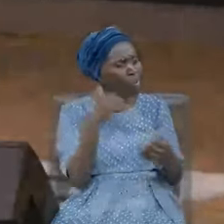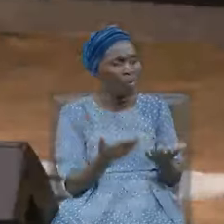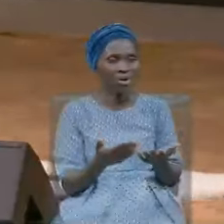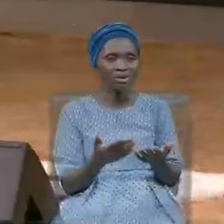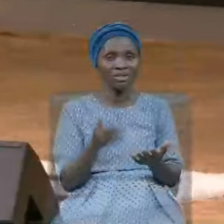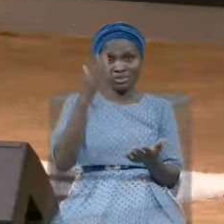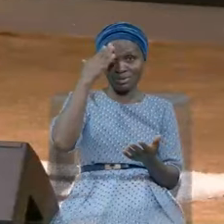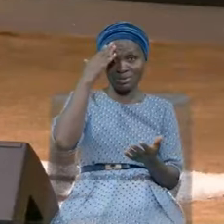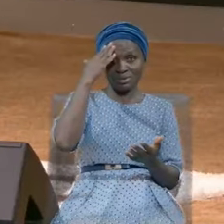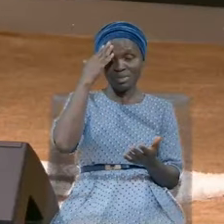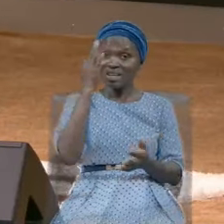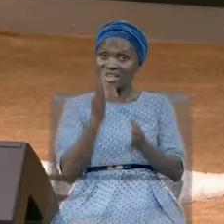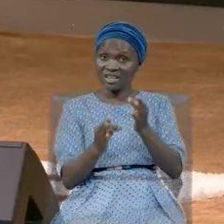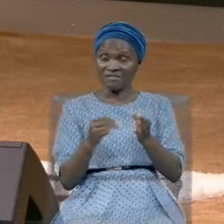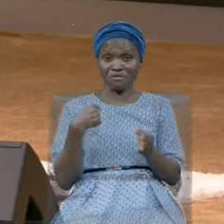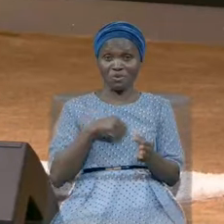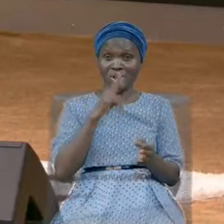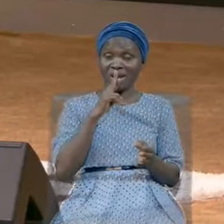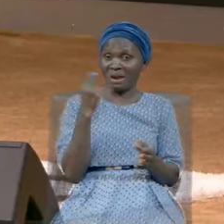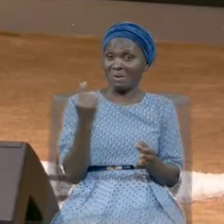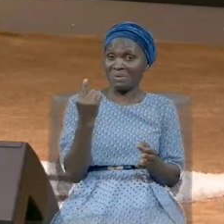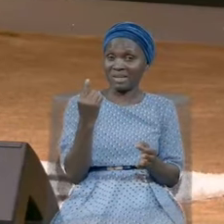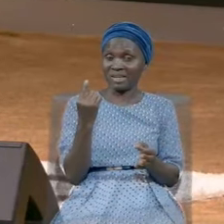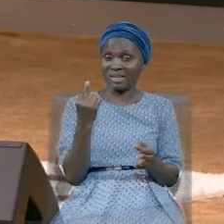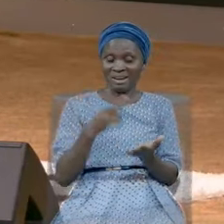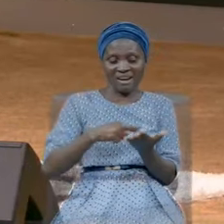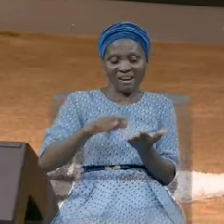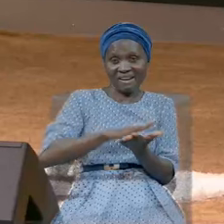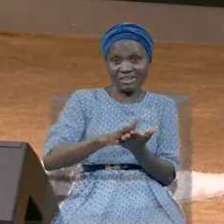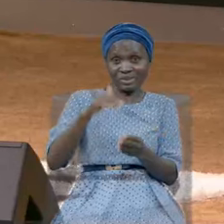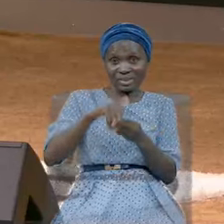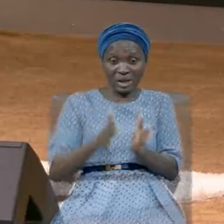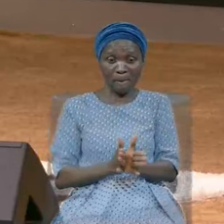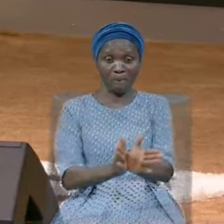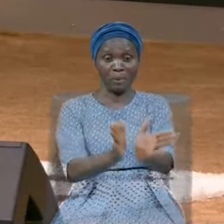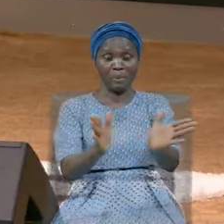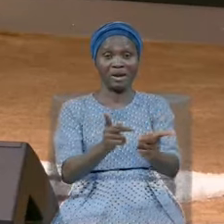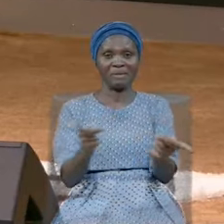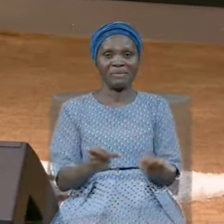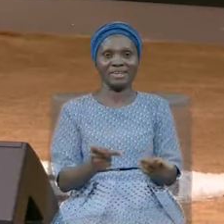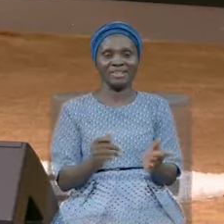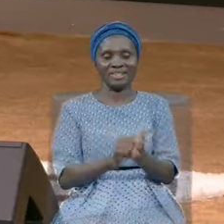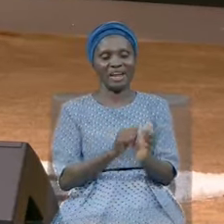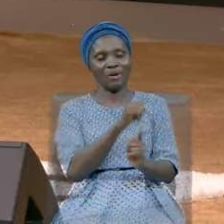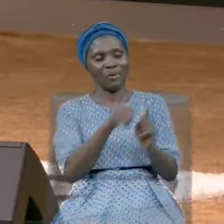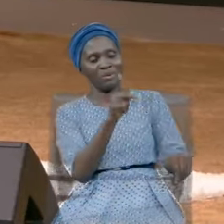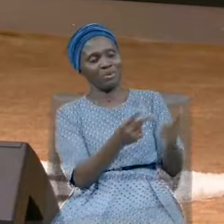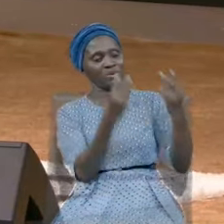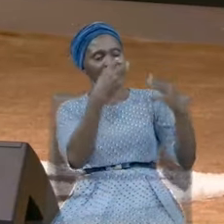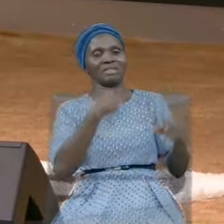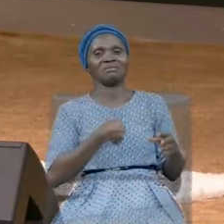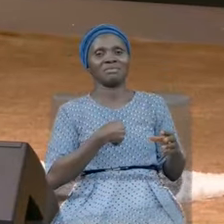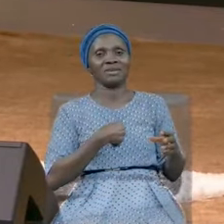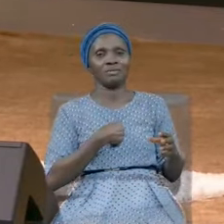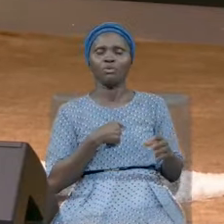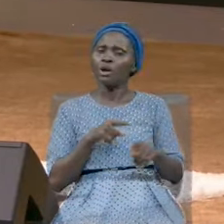Vous savez, si nous sommes juste en public, lorsqu'on me voit, mais lorsqu'il